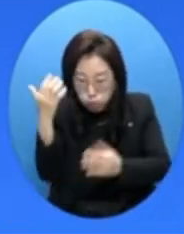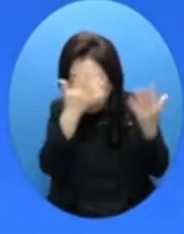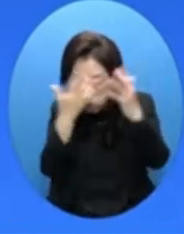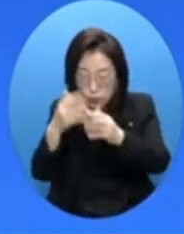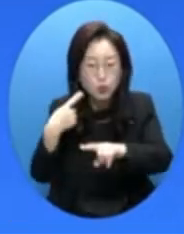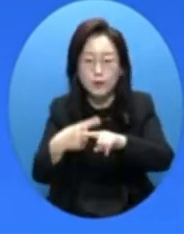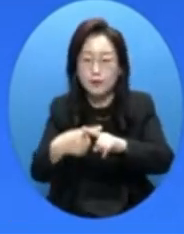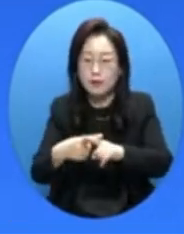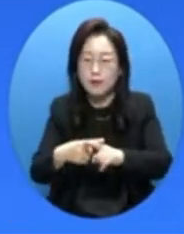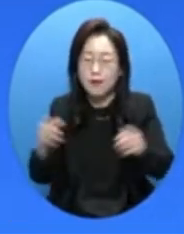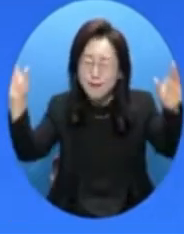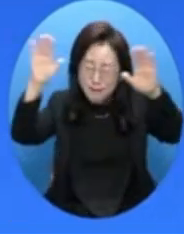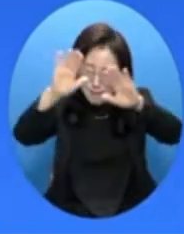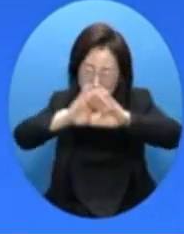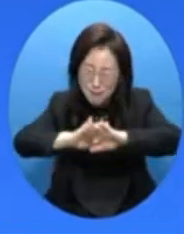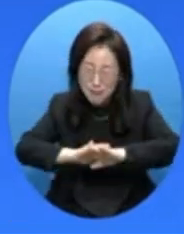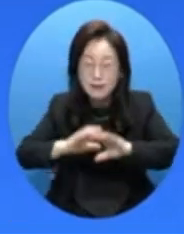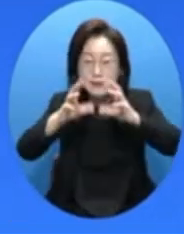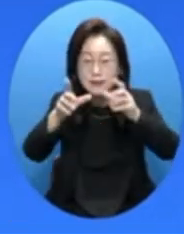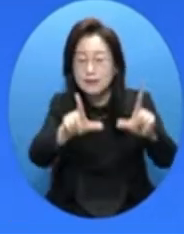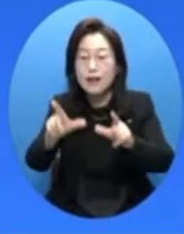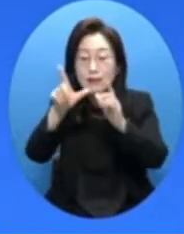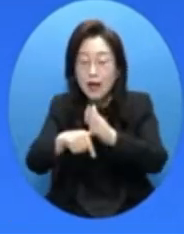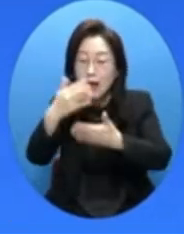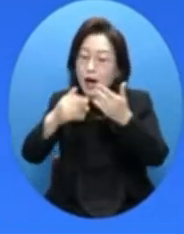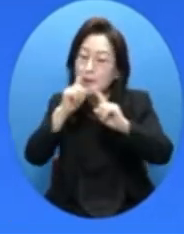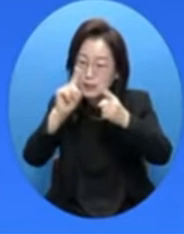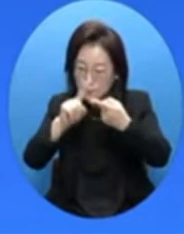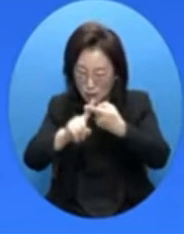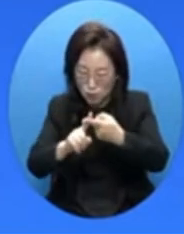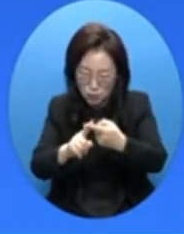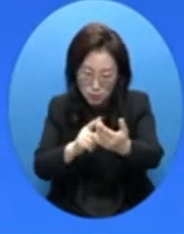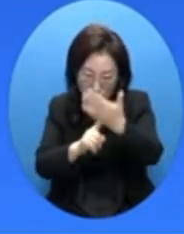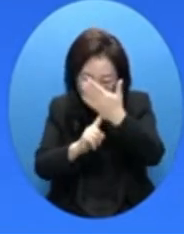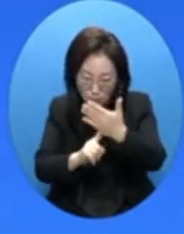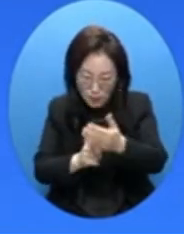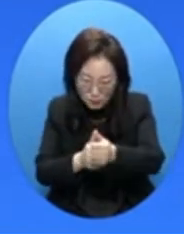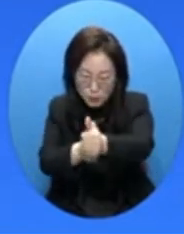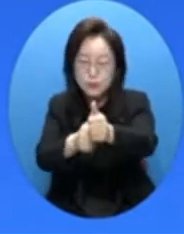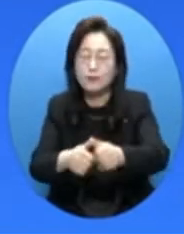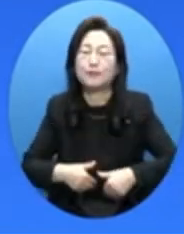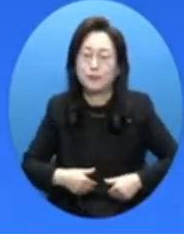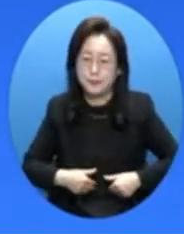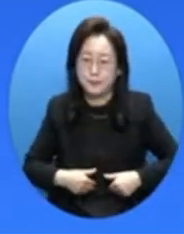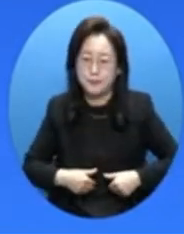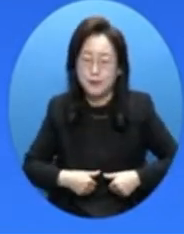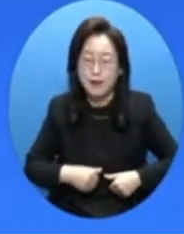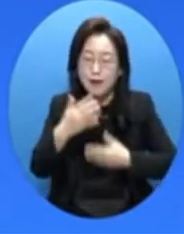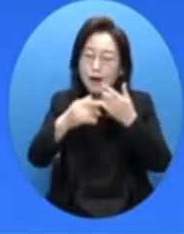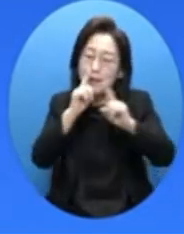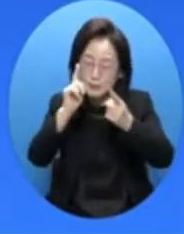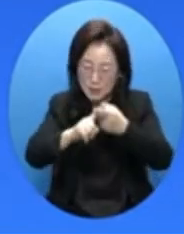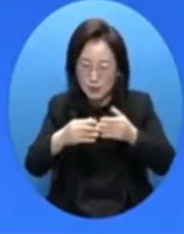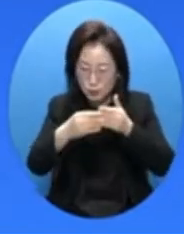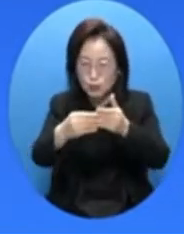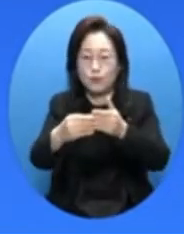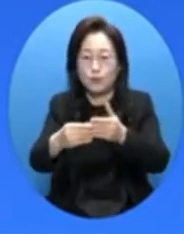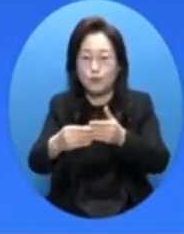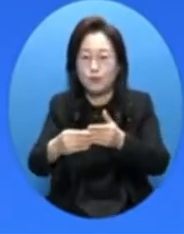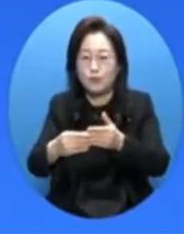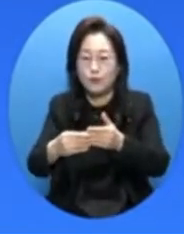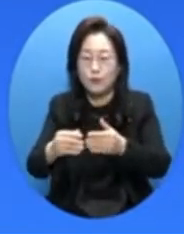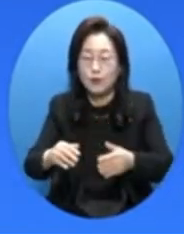어두운 세상을 살아갈 때 말씀이 없으면 우리는 제대로 살아갈 수 없는 것입니다 말씀이 우리의 삶을 인도해야 됩니다